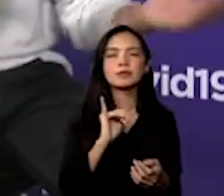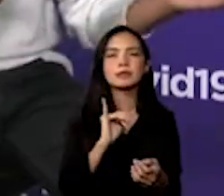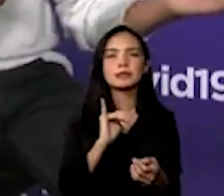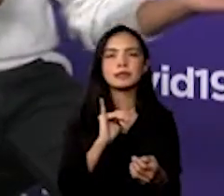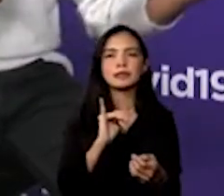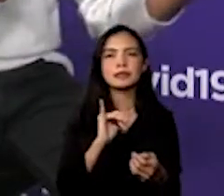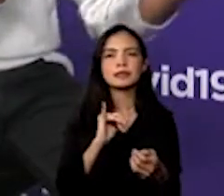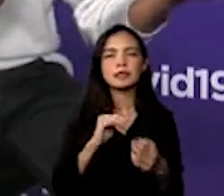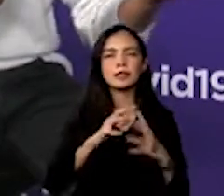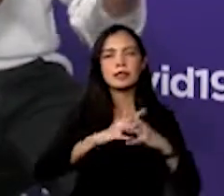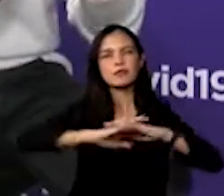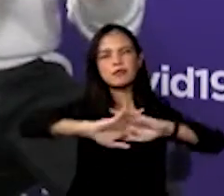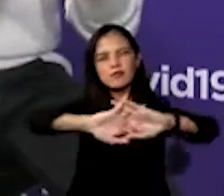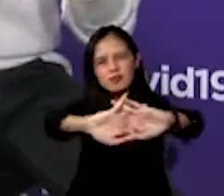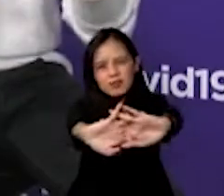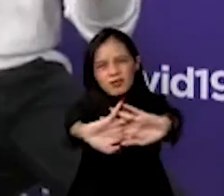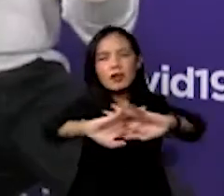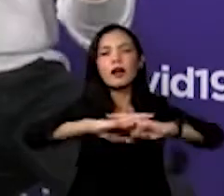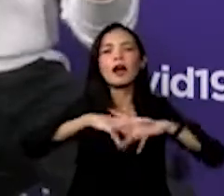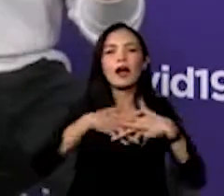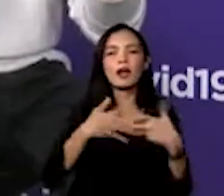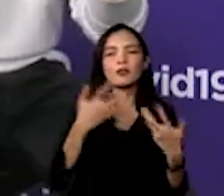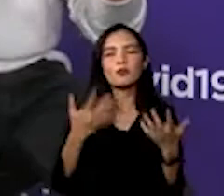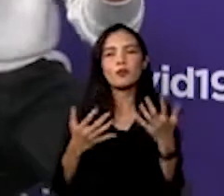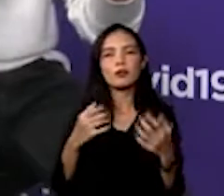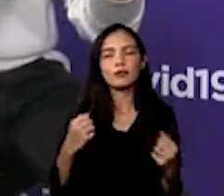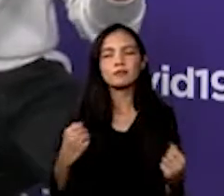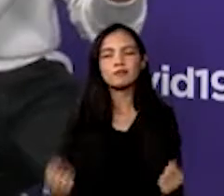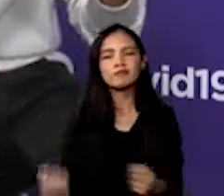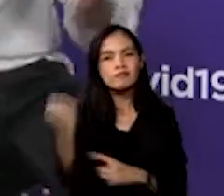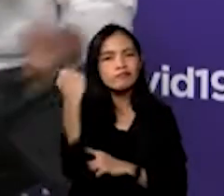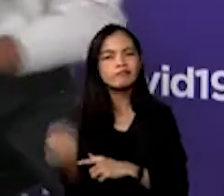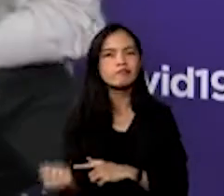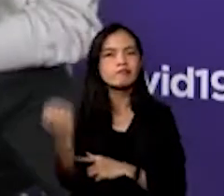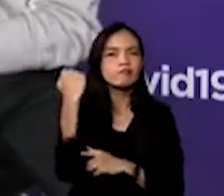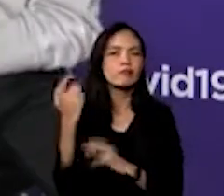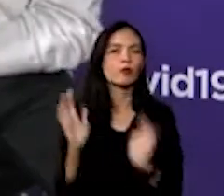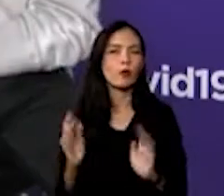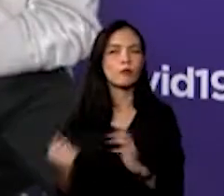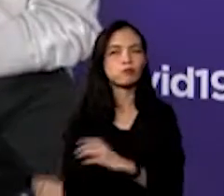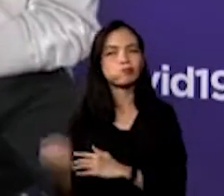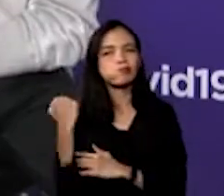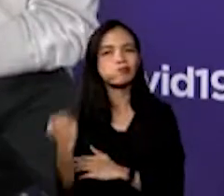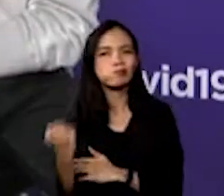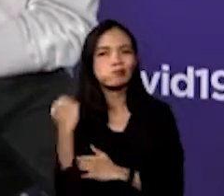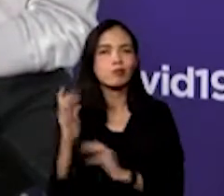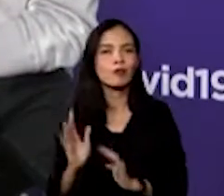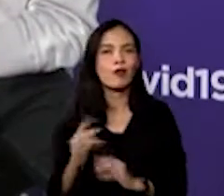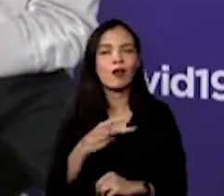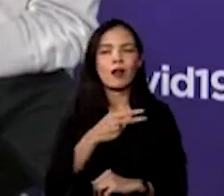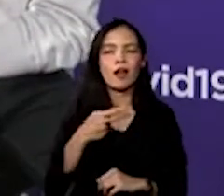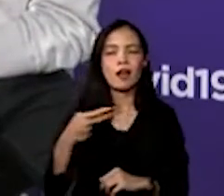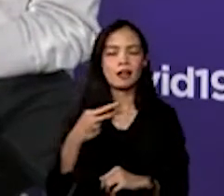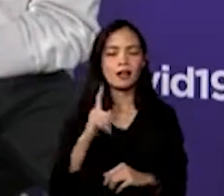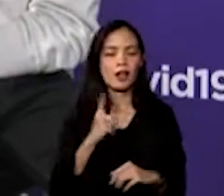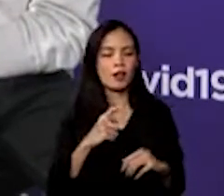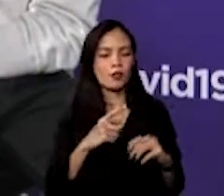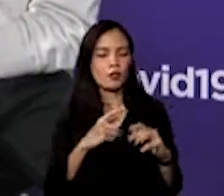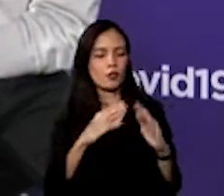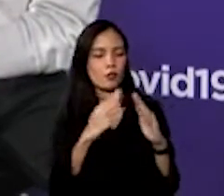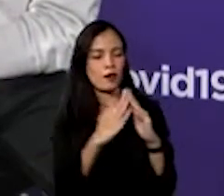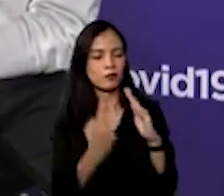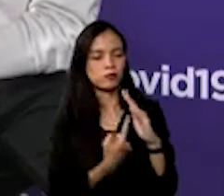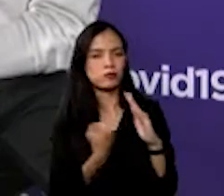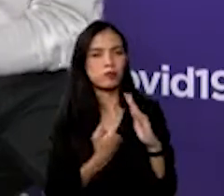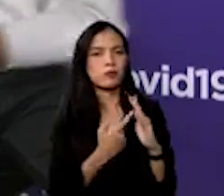stretching atau mungkin angkat barbel doang gitu-gitu doang paling jadi ya kalau yang dilakukan di dalam rumah sih enggak